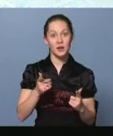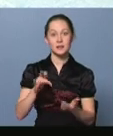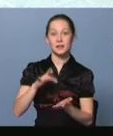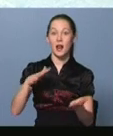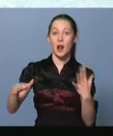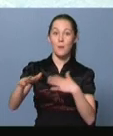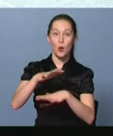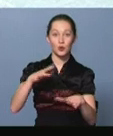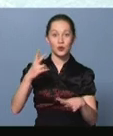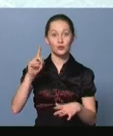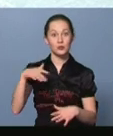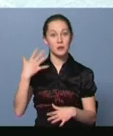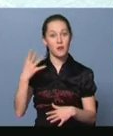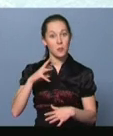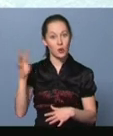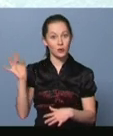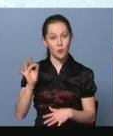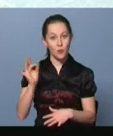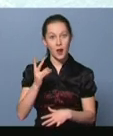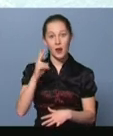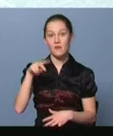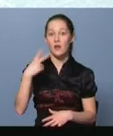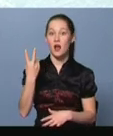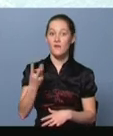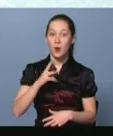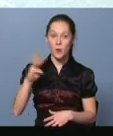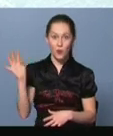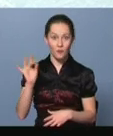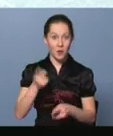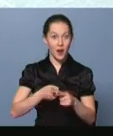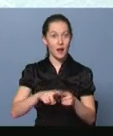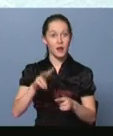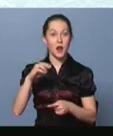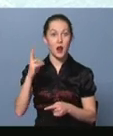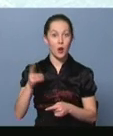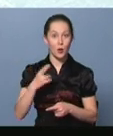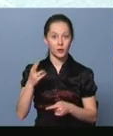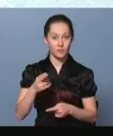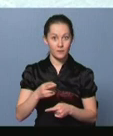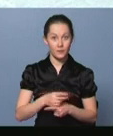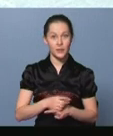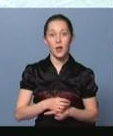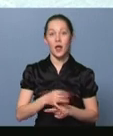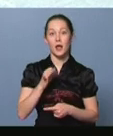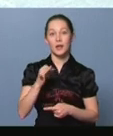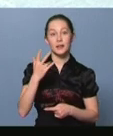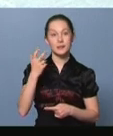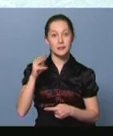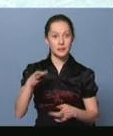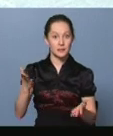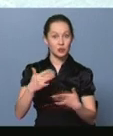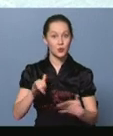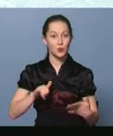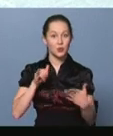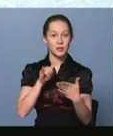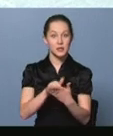порядка 2,5 миллионов рублей. Из них 2,2 миллиона – это сам лед, сам ледовый городок. И на 300 тысяч мы